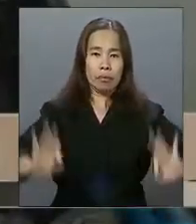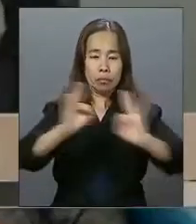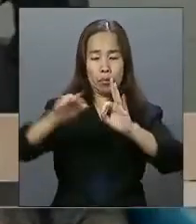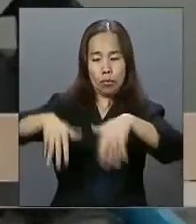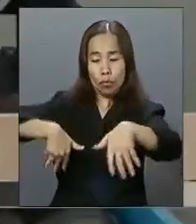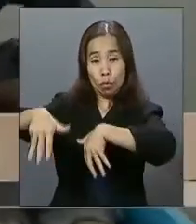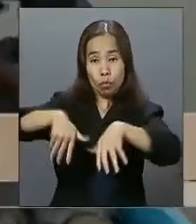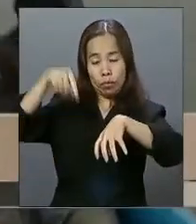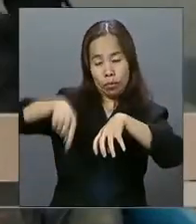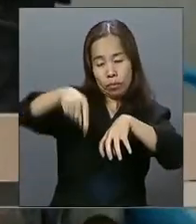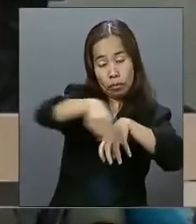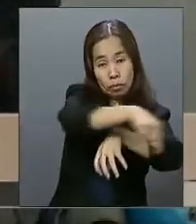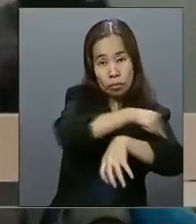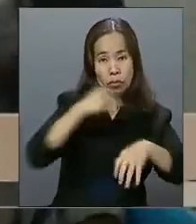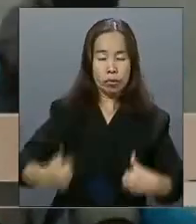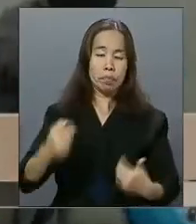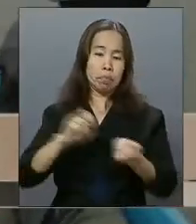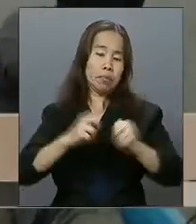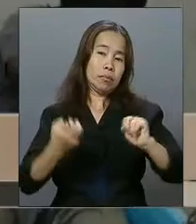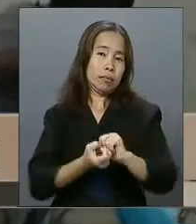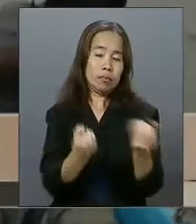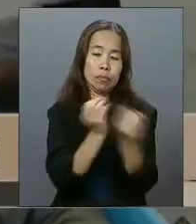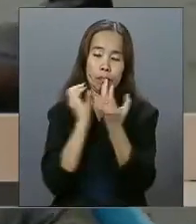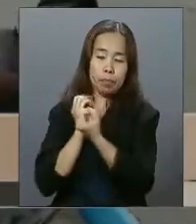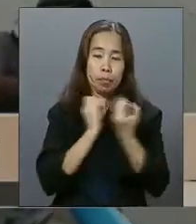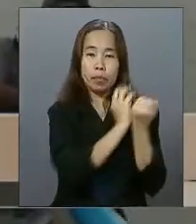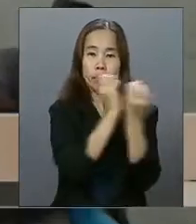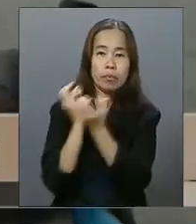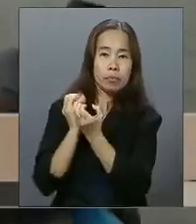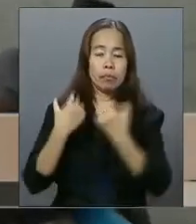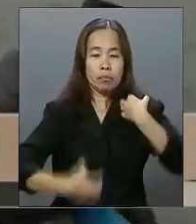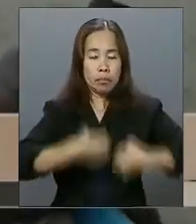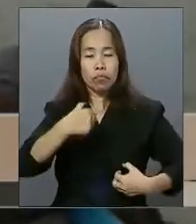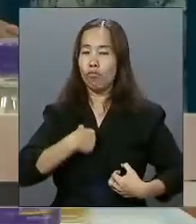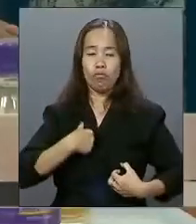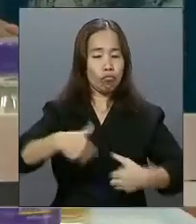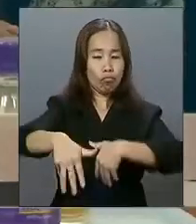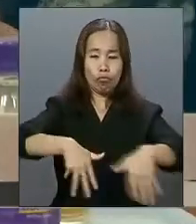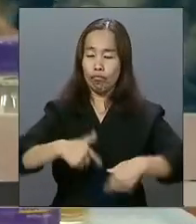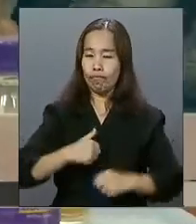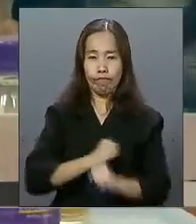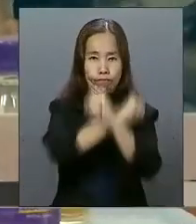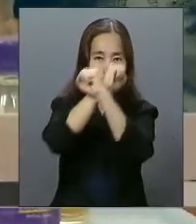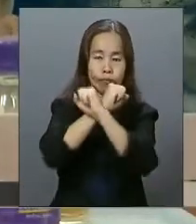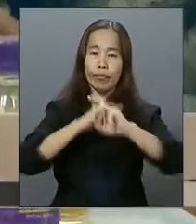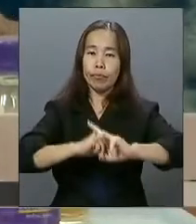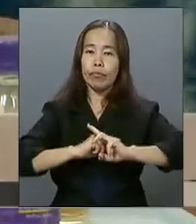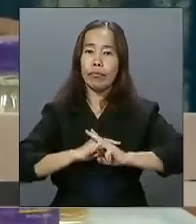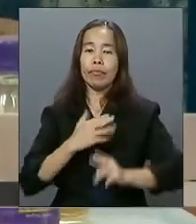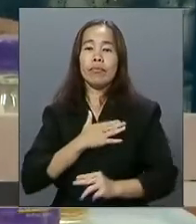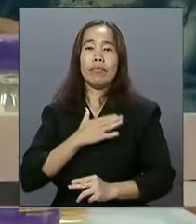บอ่าวบ้านดอนกำลังได้รับผลกระทบทำให้หลายชุมชนได้พยายามลุกขึ้นมาปกป้องและจัดการทรัพยากรในพื้นที่ของตัวเ